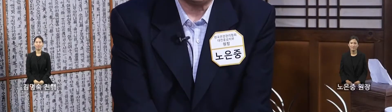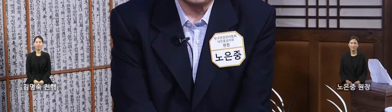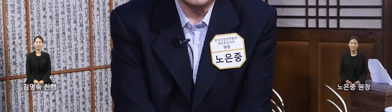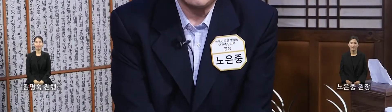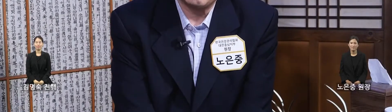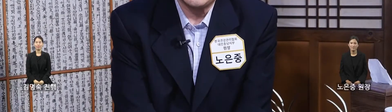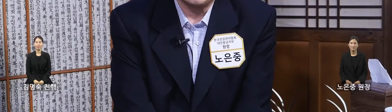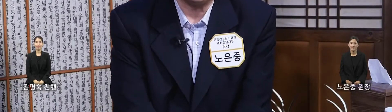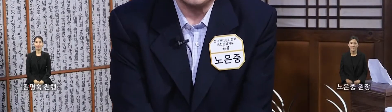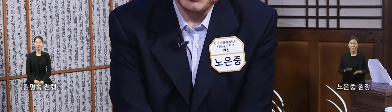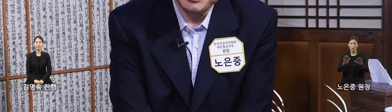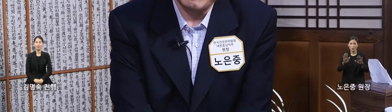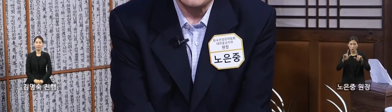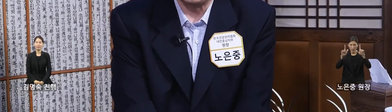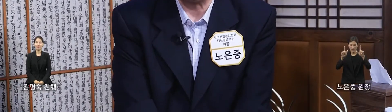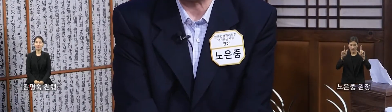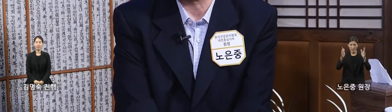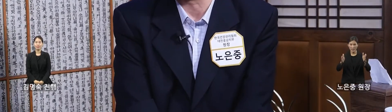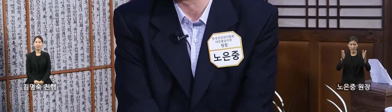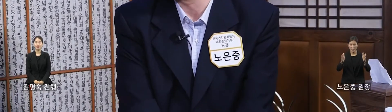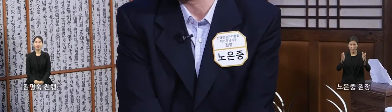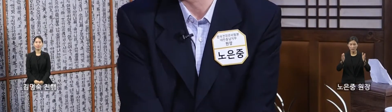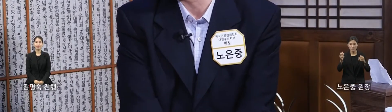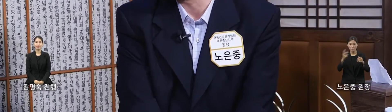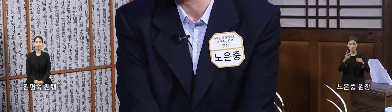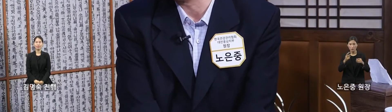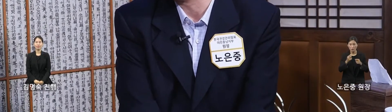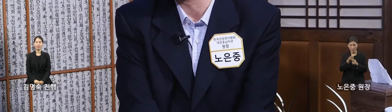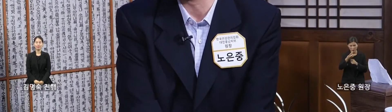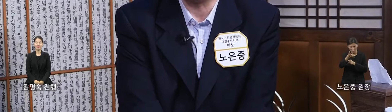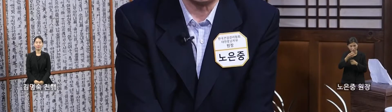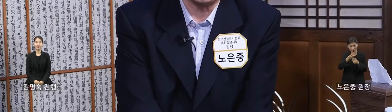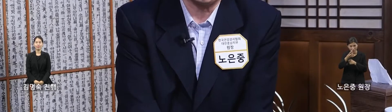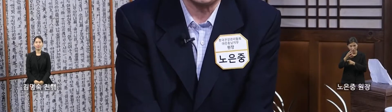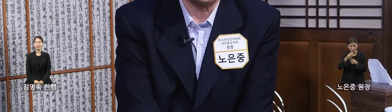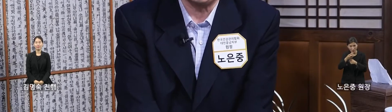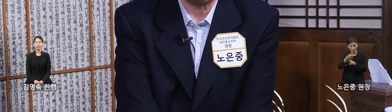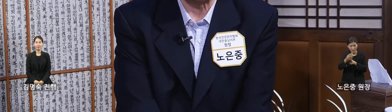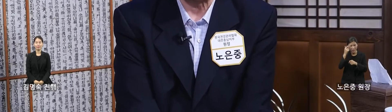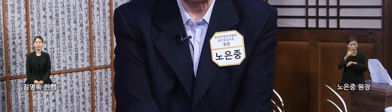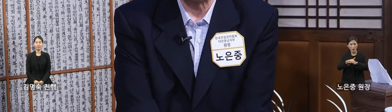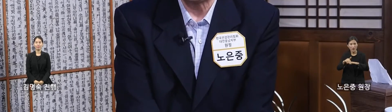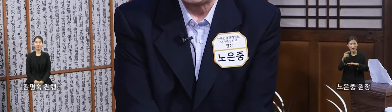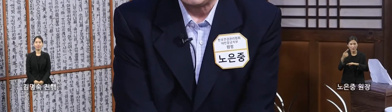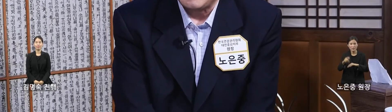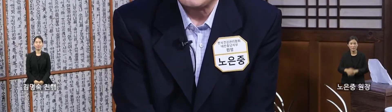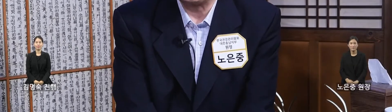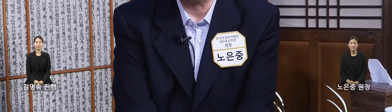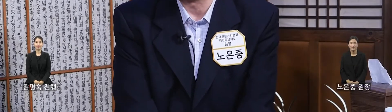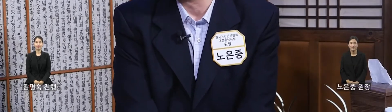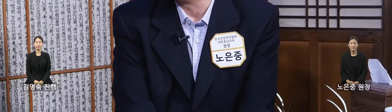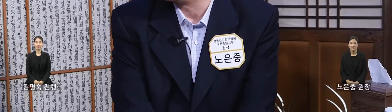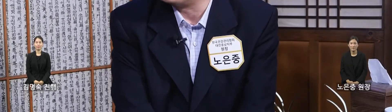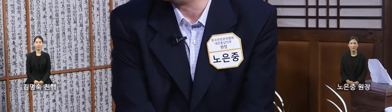그 남은 기간 동안의 일도 있고요. 저희 이제 장기적인 청사진이겠죠. 그쵸? 장기적인 저희가 어차피